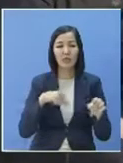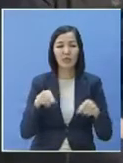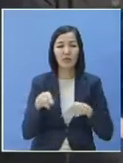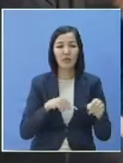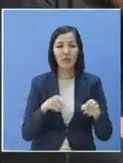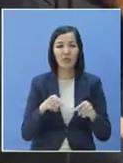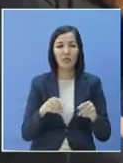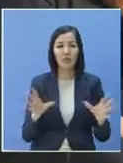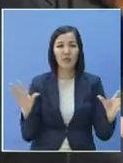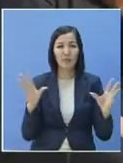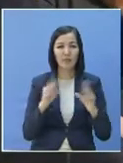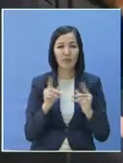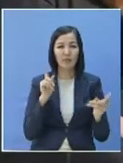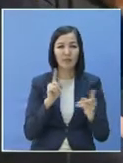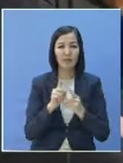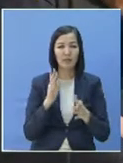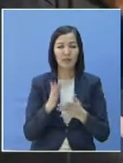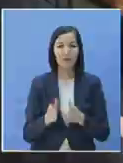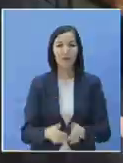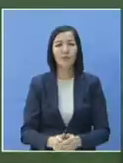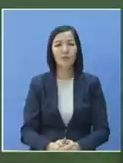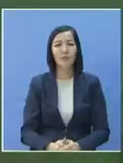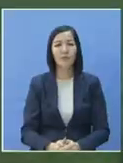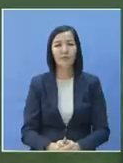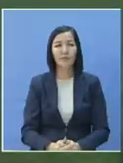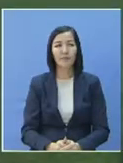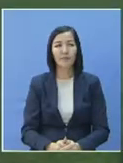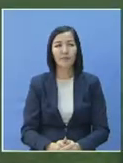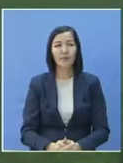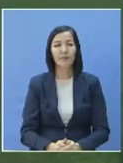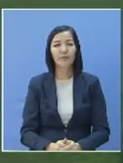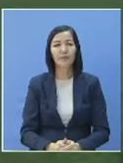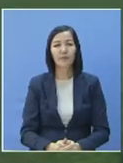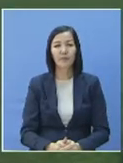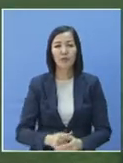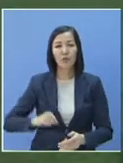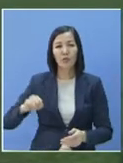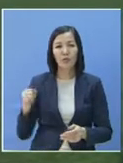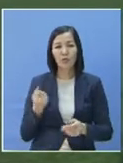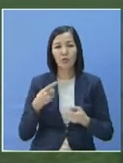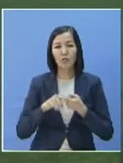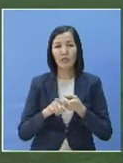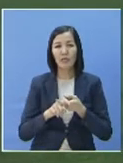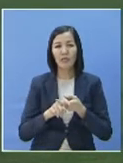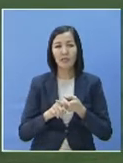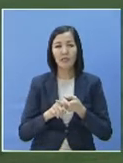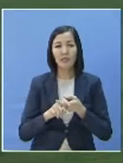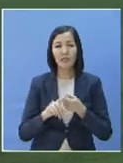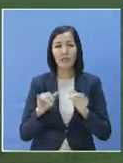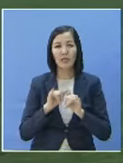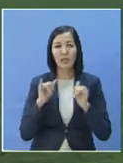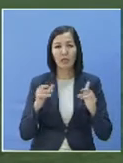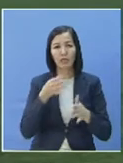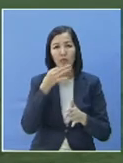шеберлерінің басын бір ортаға қосу дейді ұйымдастырушылар. Мақсаты жаңағы достық қарым-қатынас орнату,